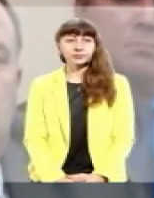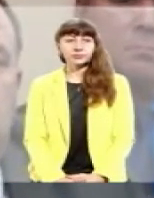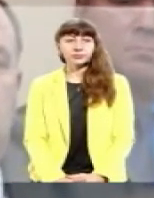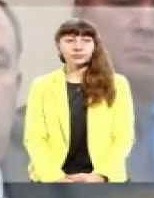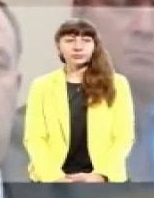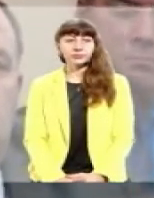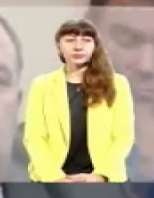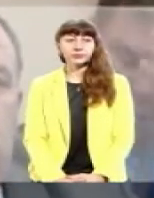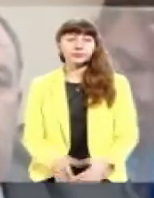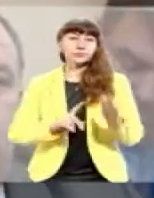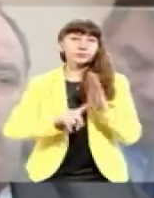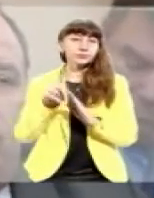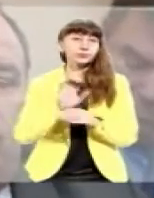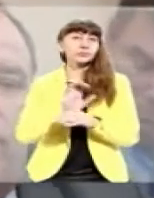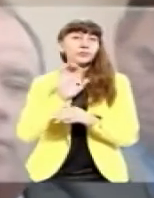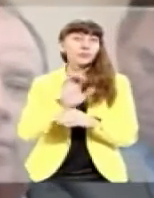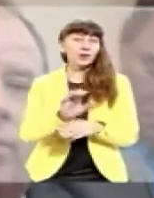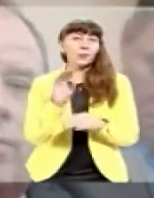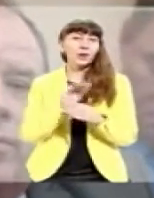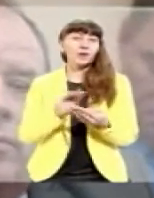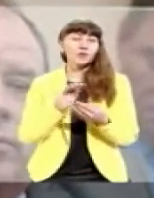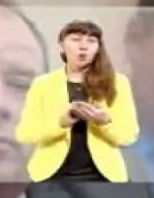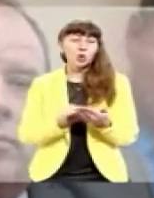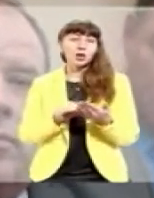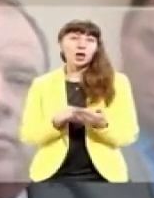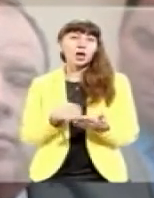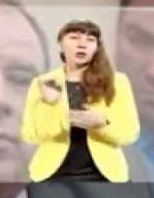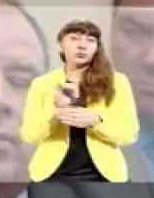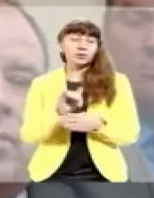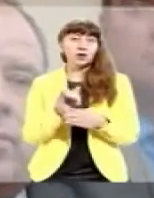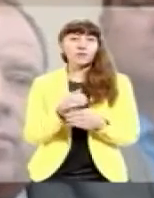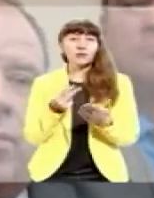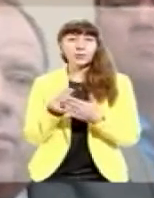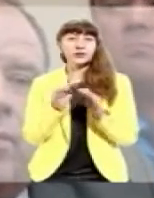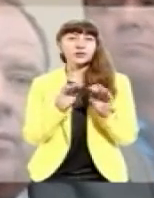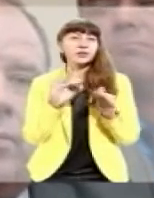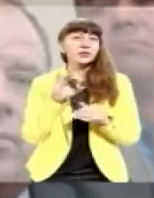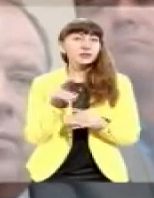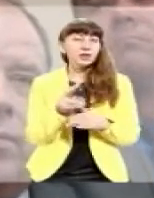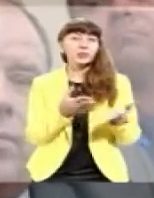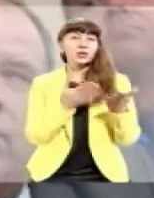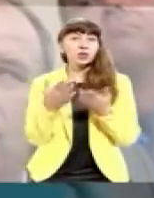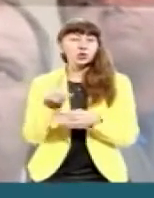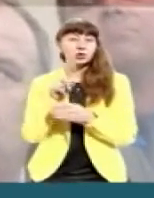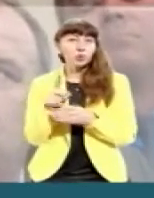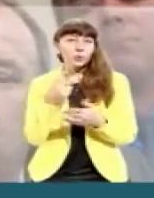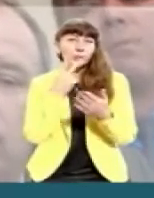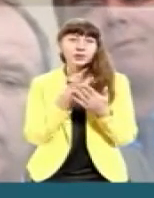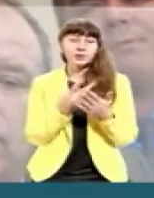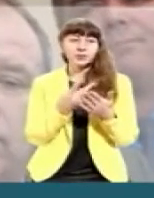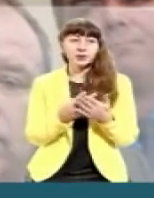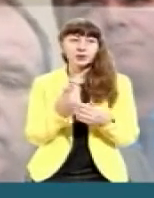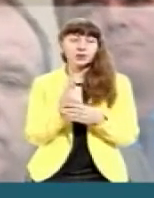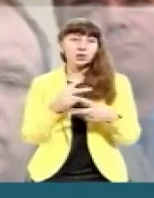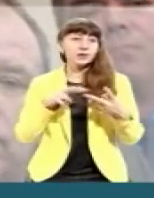жоқ. Балабақшадағы ата-аналық төлемді қайта енгізу туралы қаулы күшіне еніп жатыр. Біздің тарапымыздан келіп түсер ұсыныс, осы қаулыны жылына екі